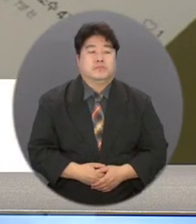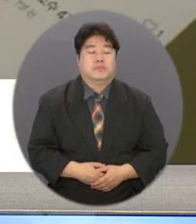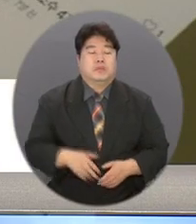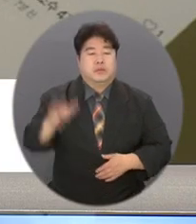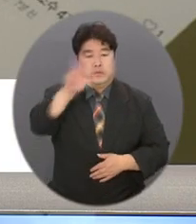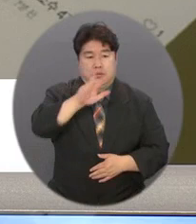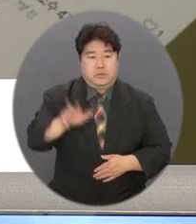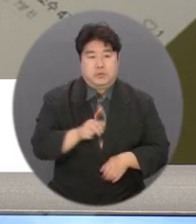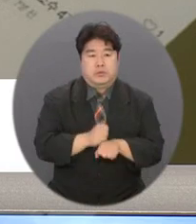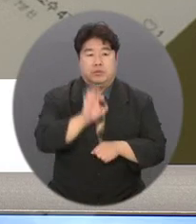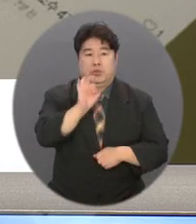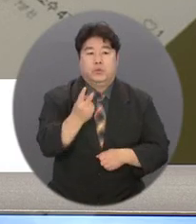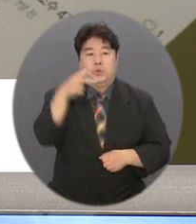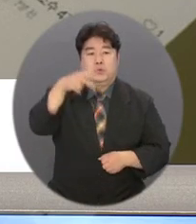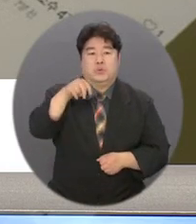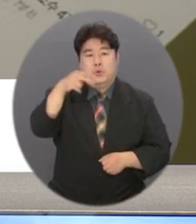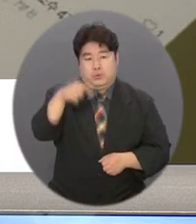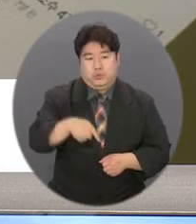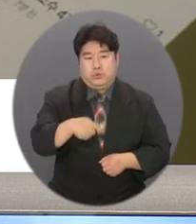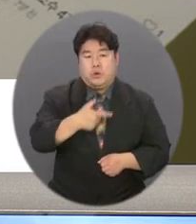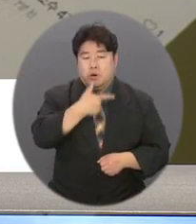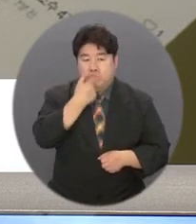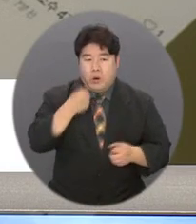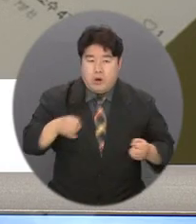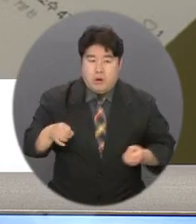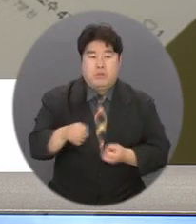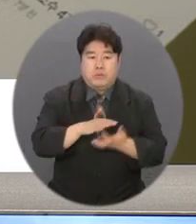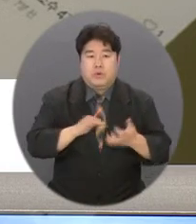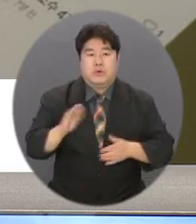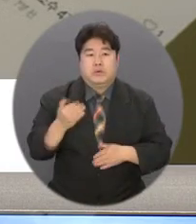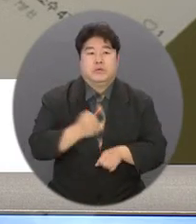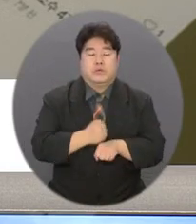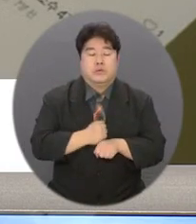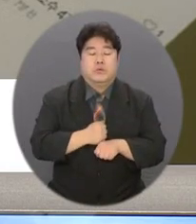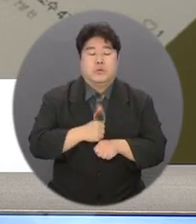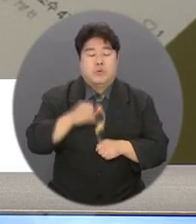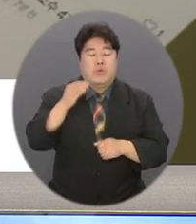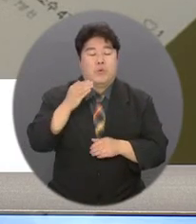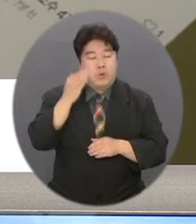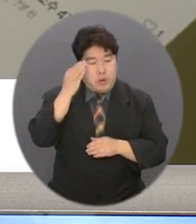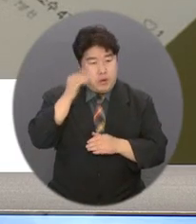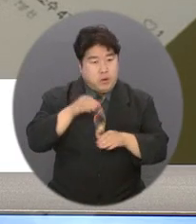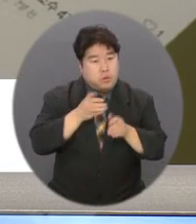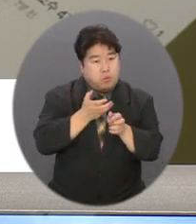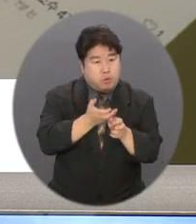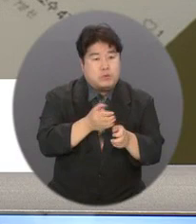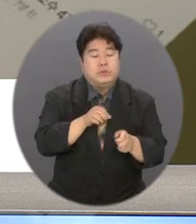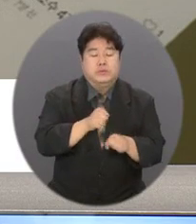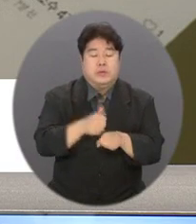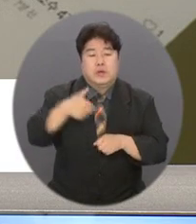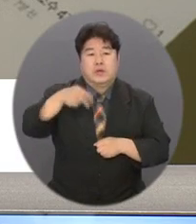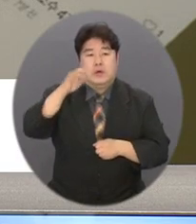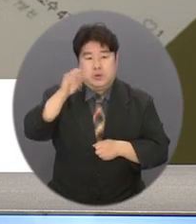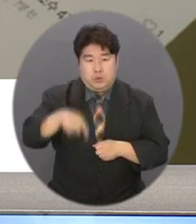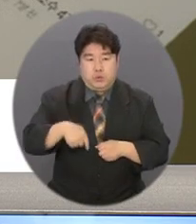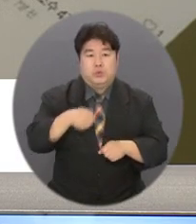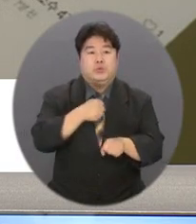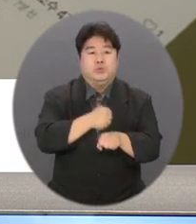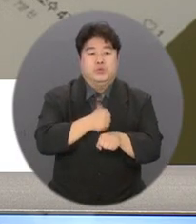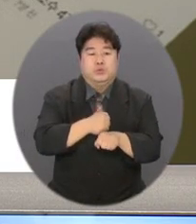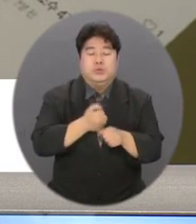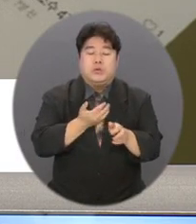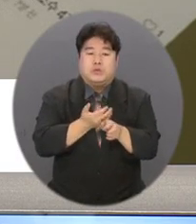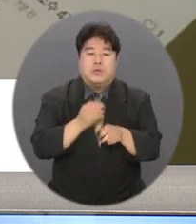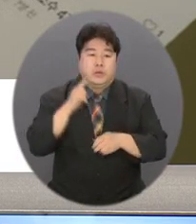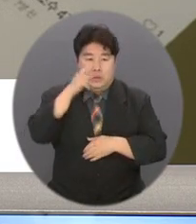전국에서 요소수 대란이 벌어졌습니다 요소수 는 화물차가 농기계 된 경유 차량이 배출하는 오염물질을